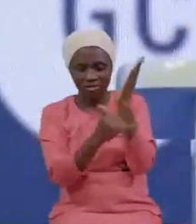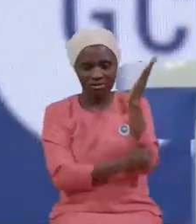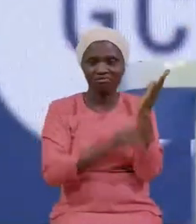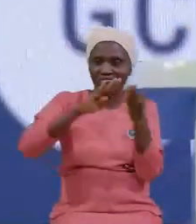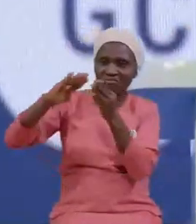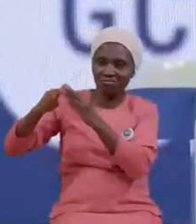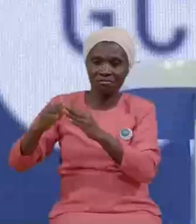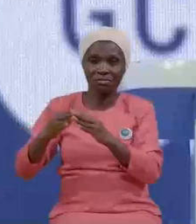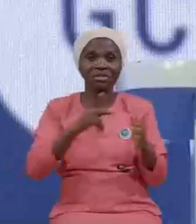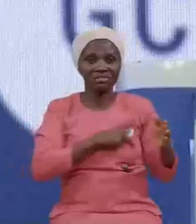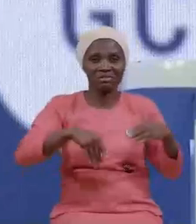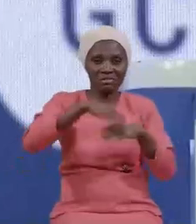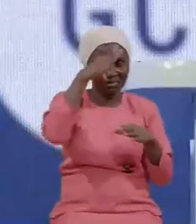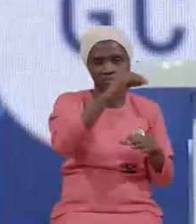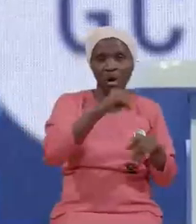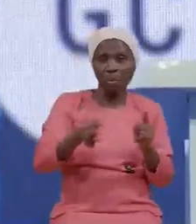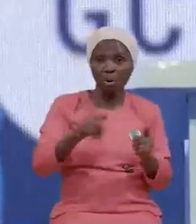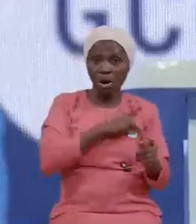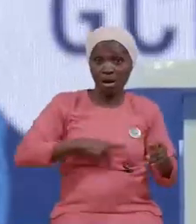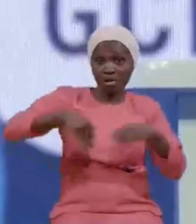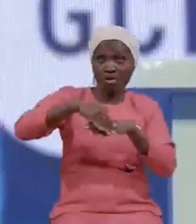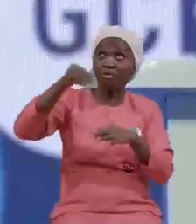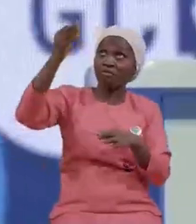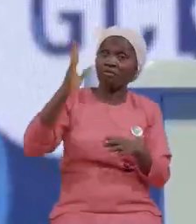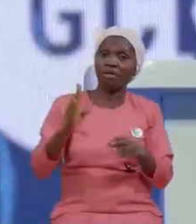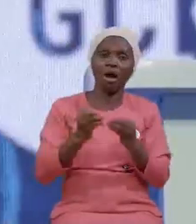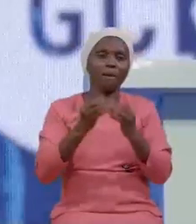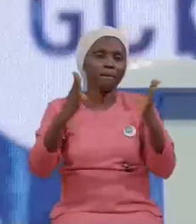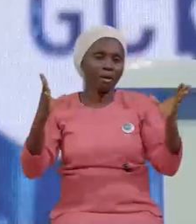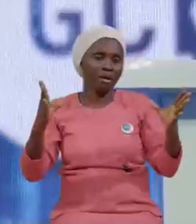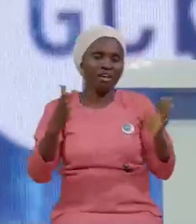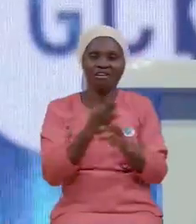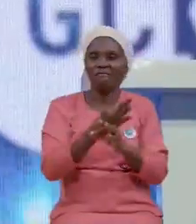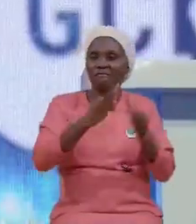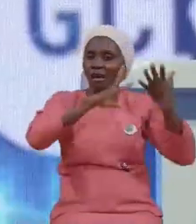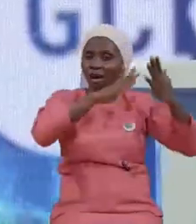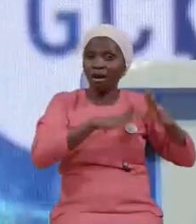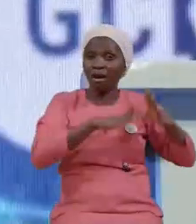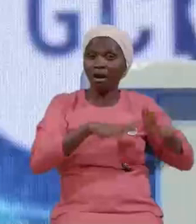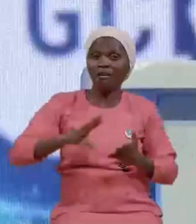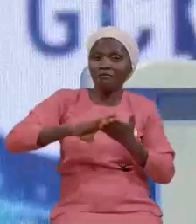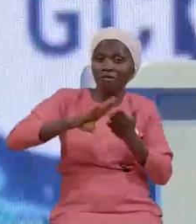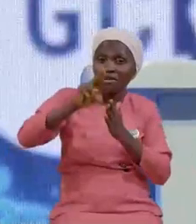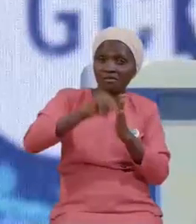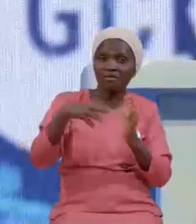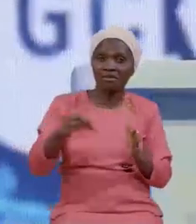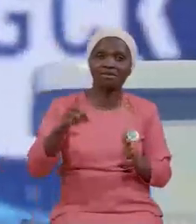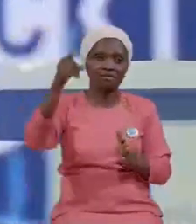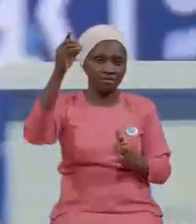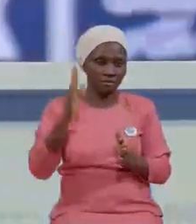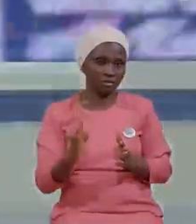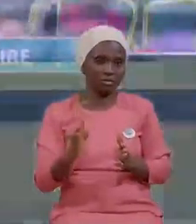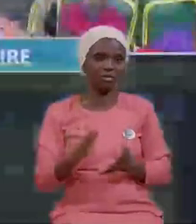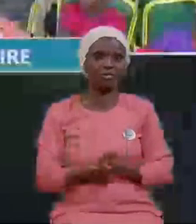de l'homme, mais dans le royaume de Dieu, il y a l'abondance, il y a la paix qui coule, il y a